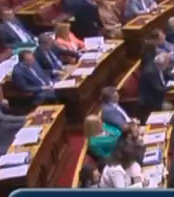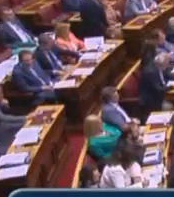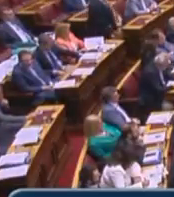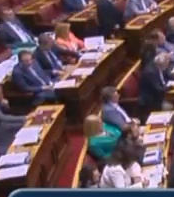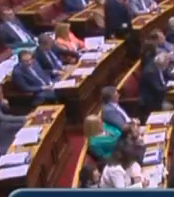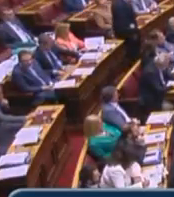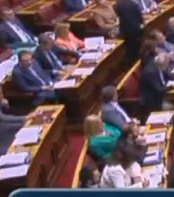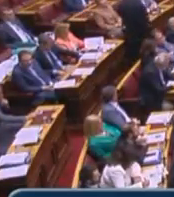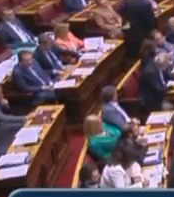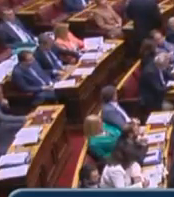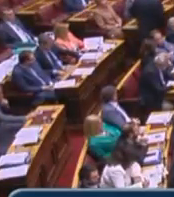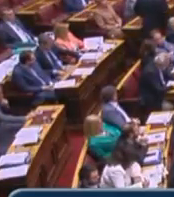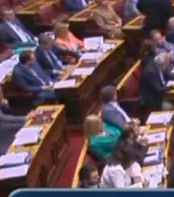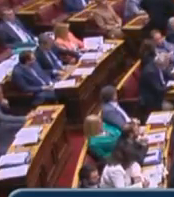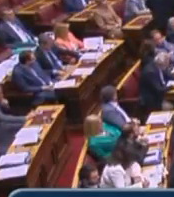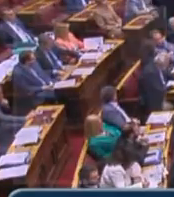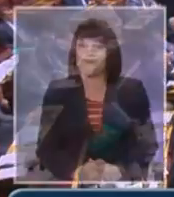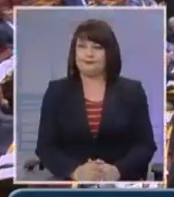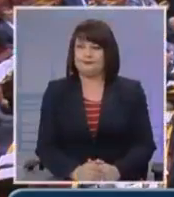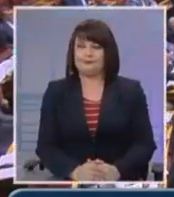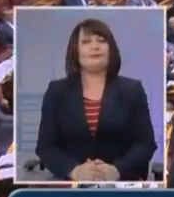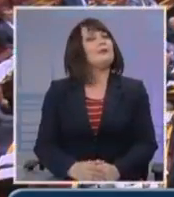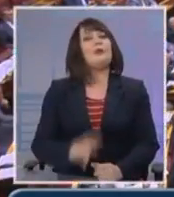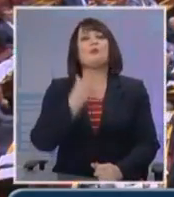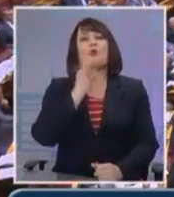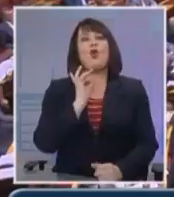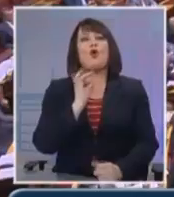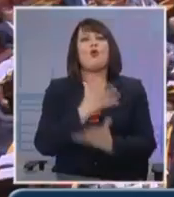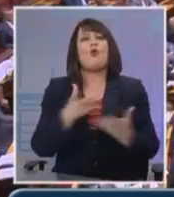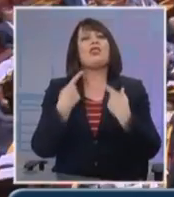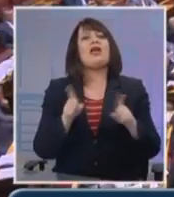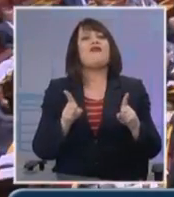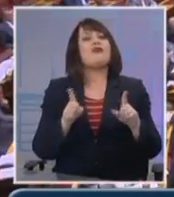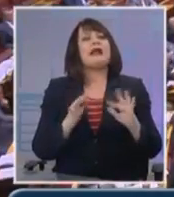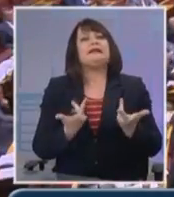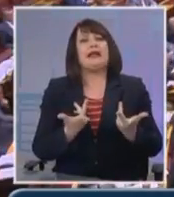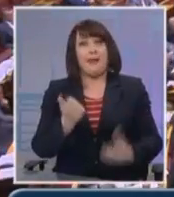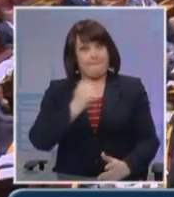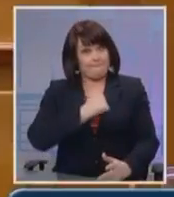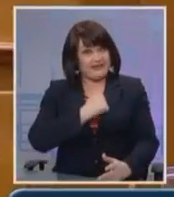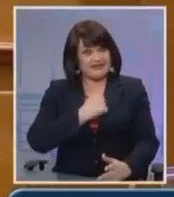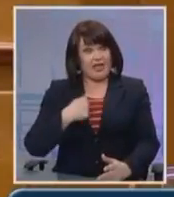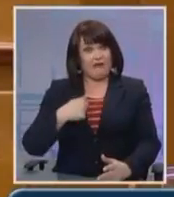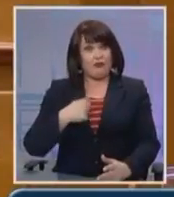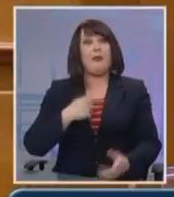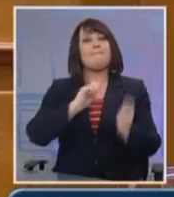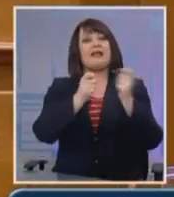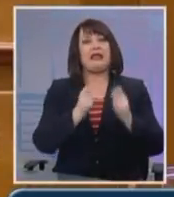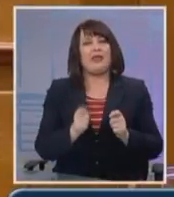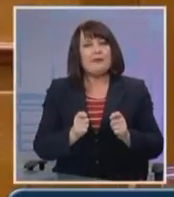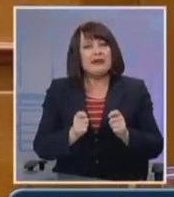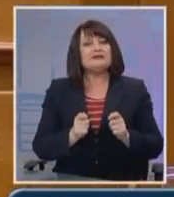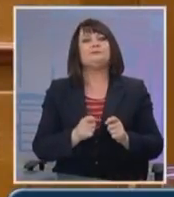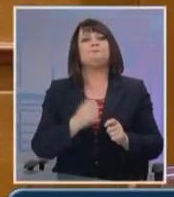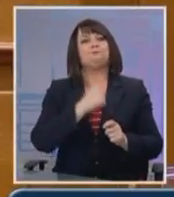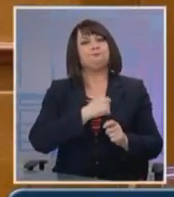Διότι η μεγάλη μας διαφορά είναι ότι εμείς πιστεύουμε στις μεταρρυθμίσεις. Πιστεύουμε στην